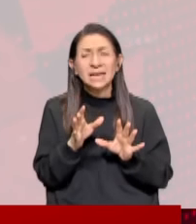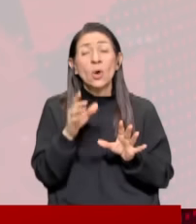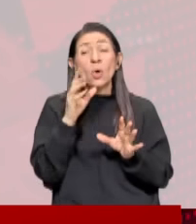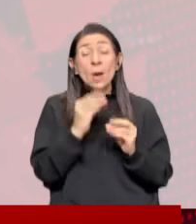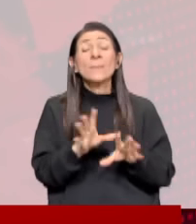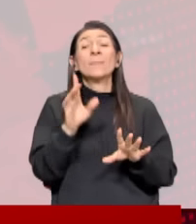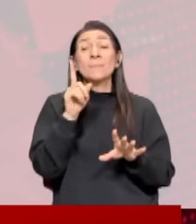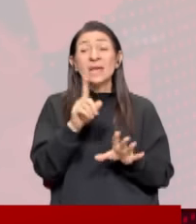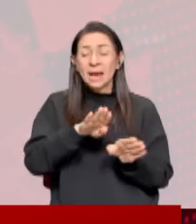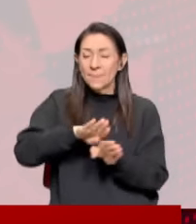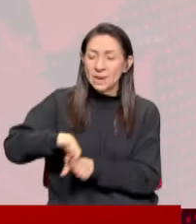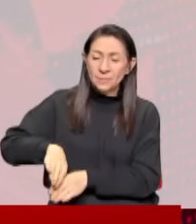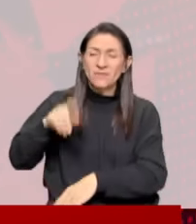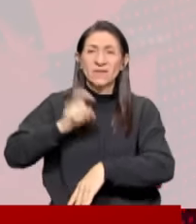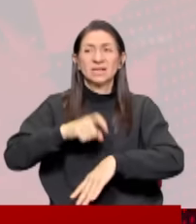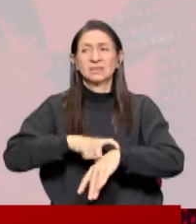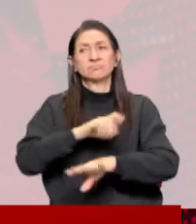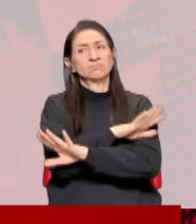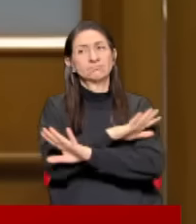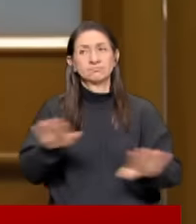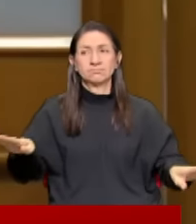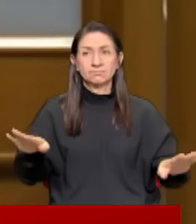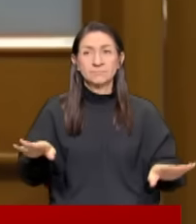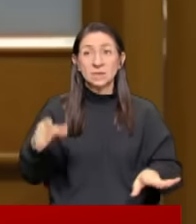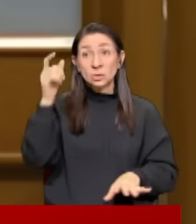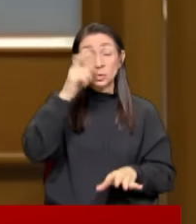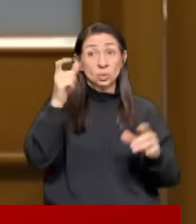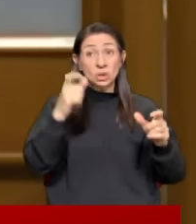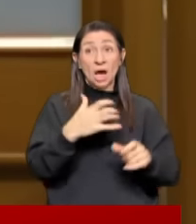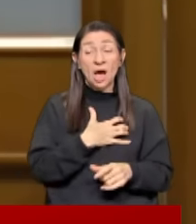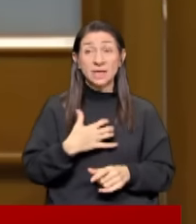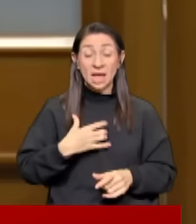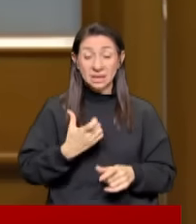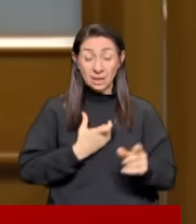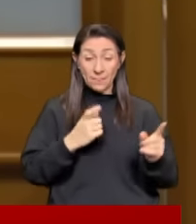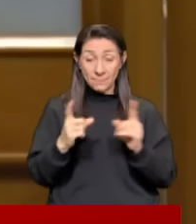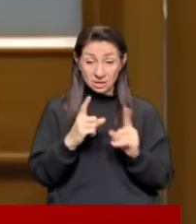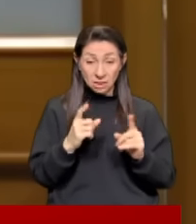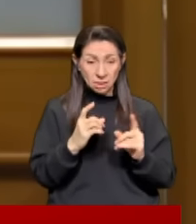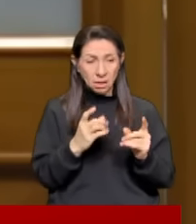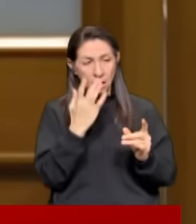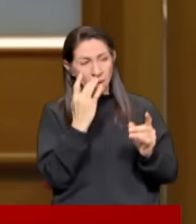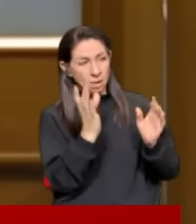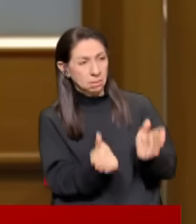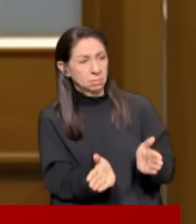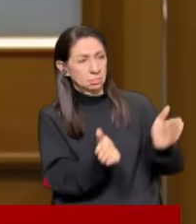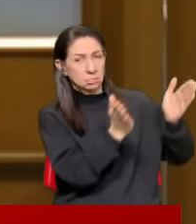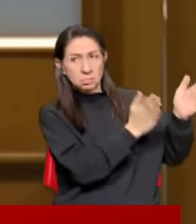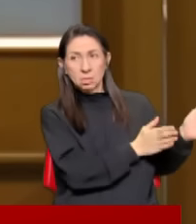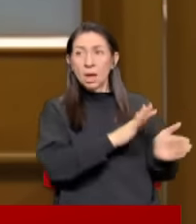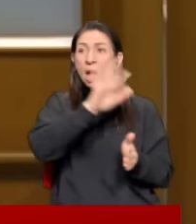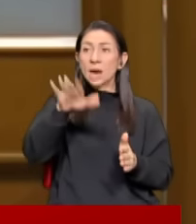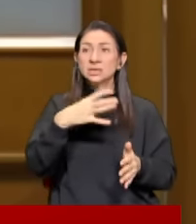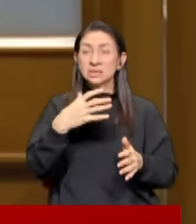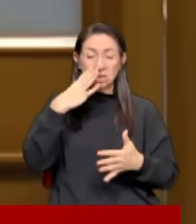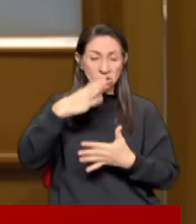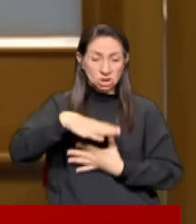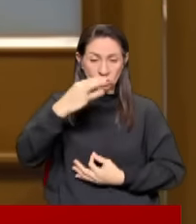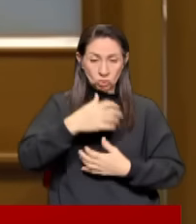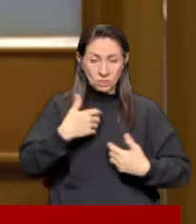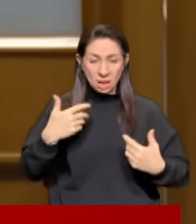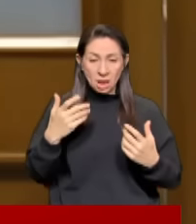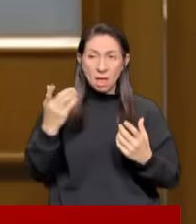uygulanıp uygulanmayacağını bir kenara bırakmanın vaktidir. Türkiye'de anayasal yargı rafa kaldırıldı ve herkesin kişi güvenliği